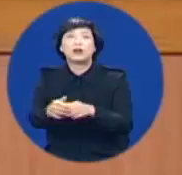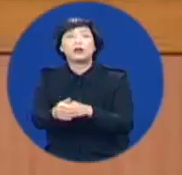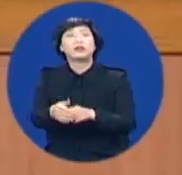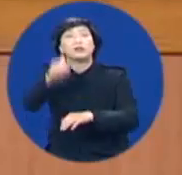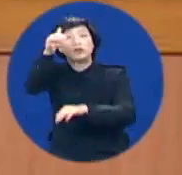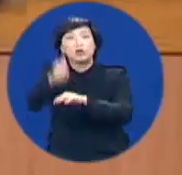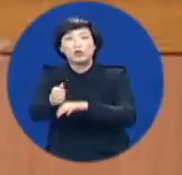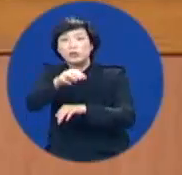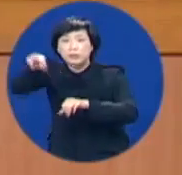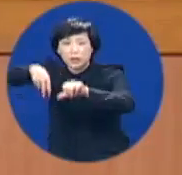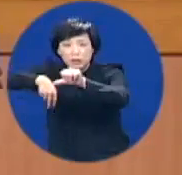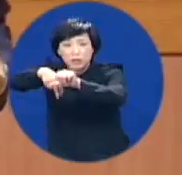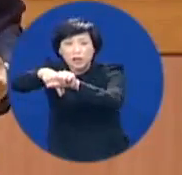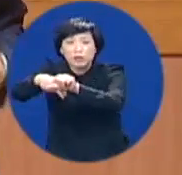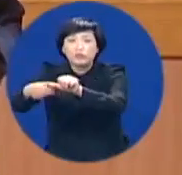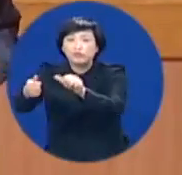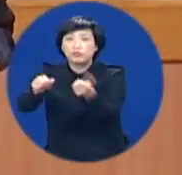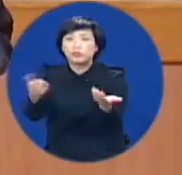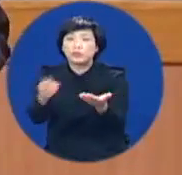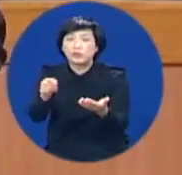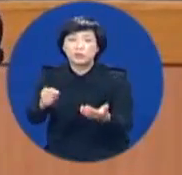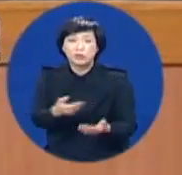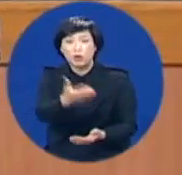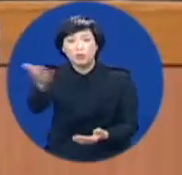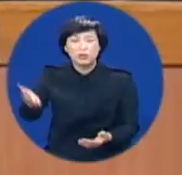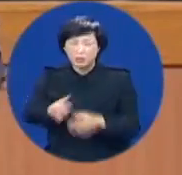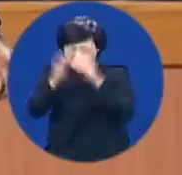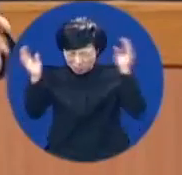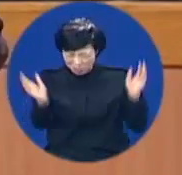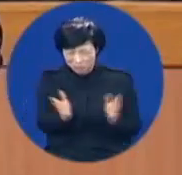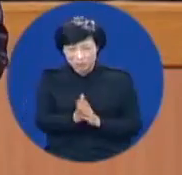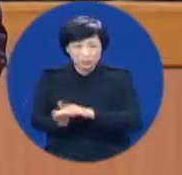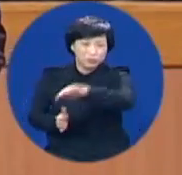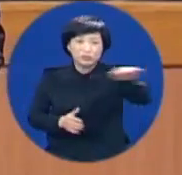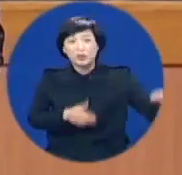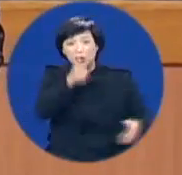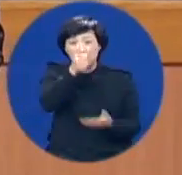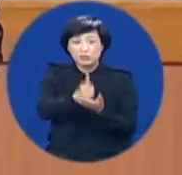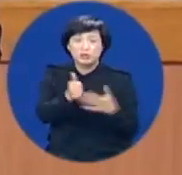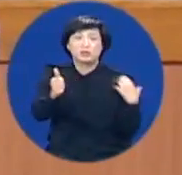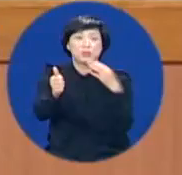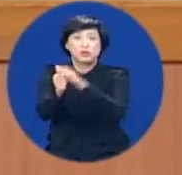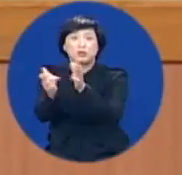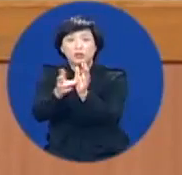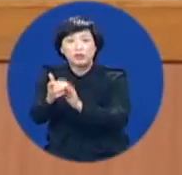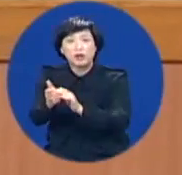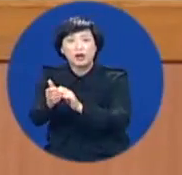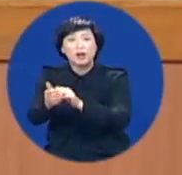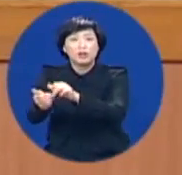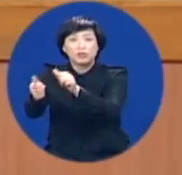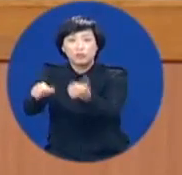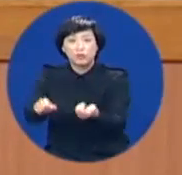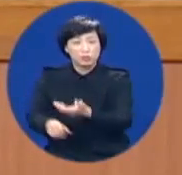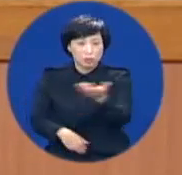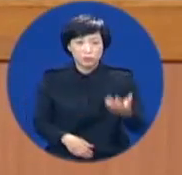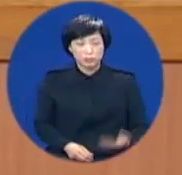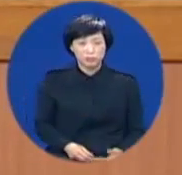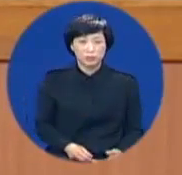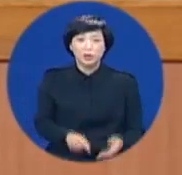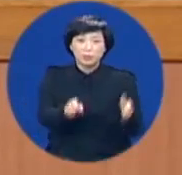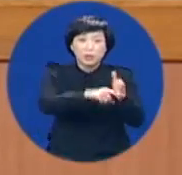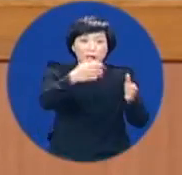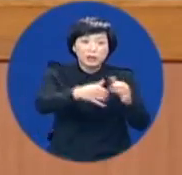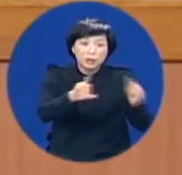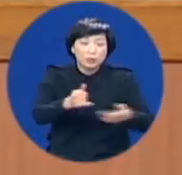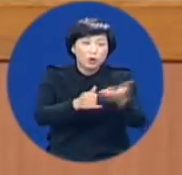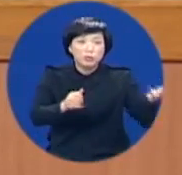십자가요. 거기서 죄를 짊어지고 죽으세요. 예수가 4대 성인이라고 그러는데 그렇게